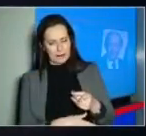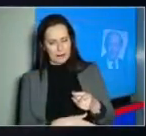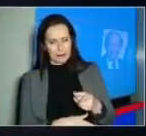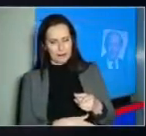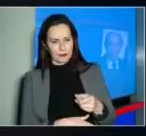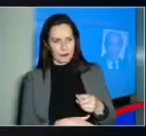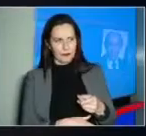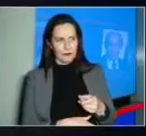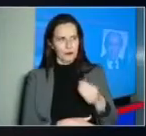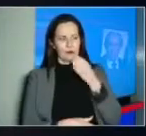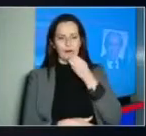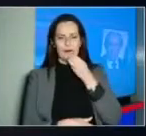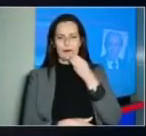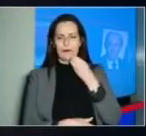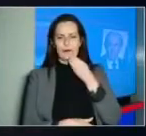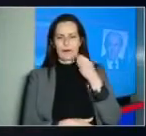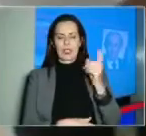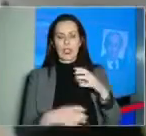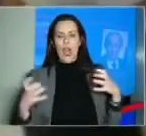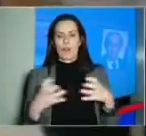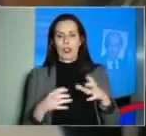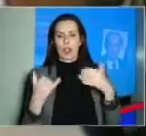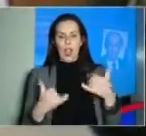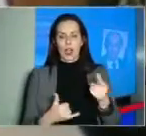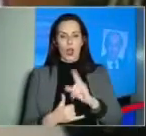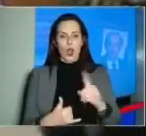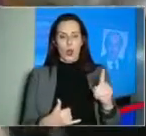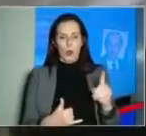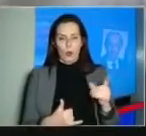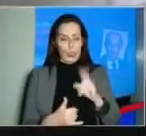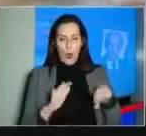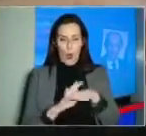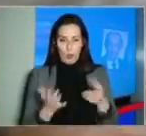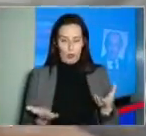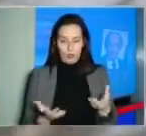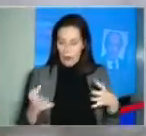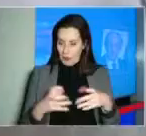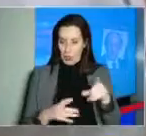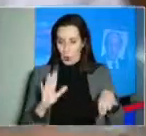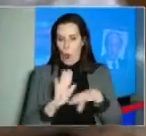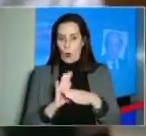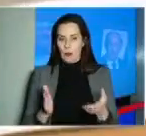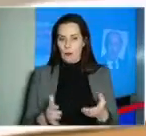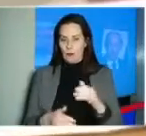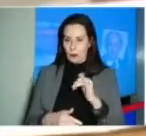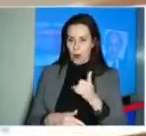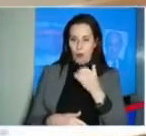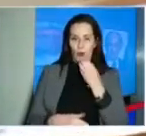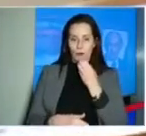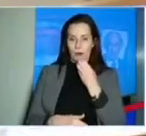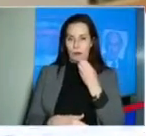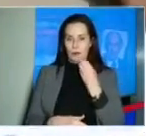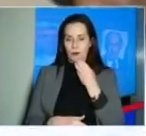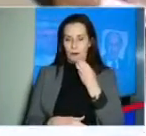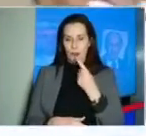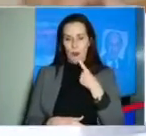כאילו, זה לא מפלגה שהיא כרגע לא בסטטוס של לא חוקית. היא חוקית. נכון, נכון, נכון, נכון, נכון. אני